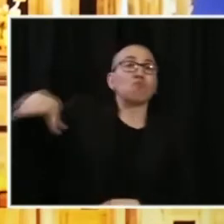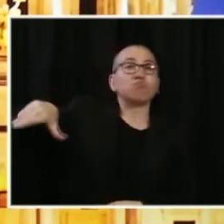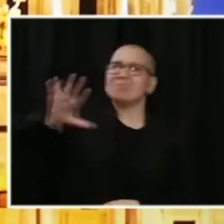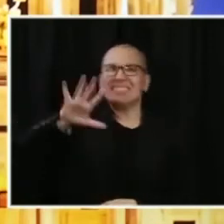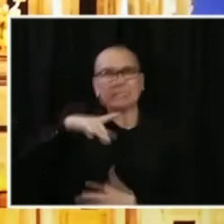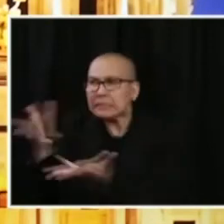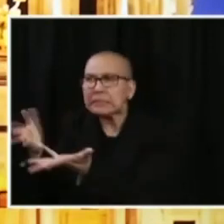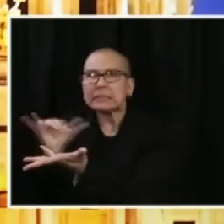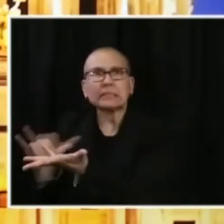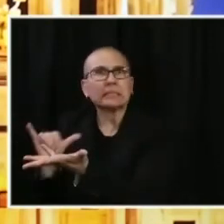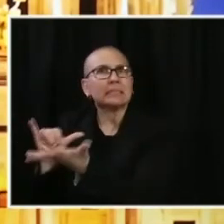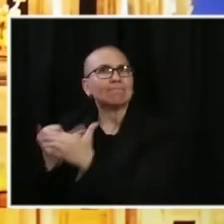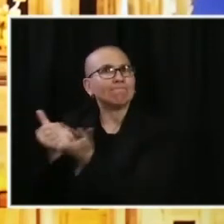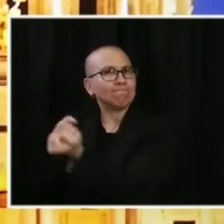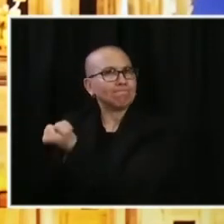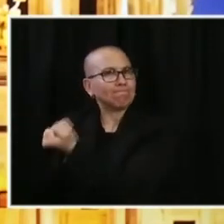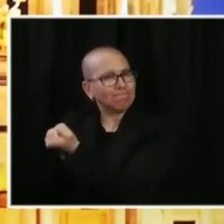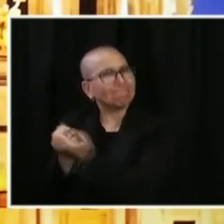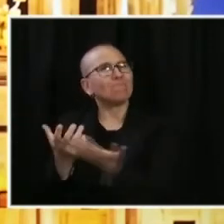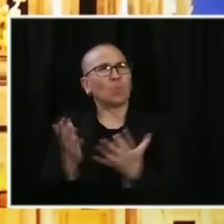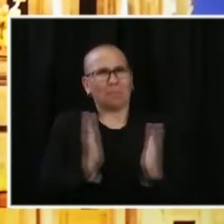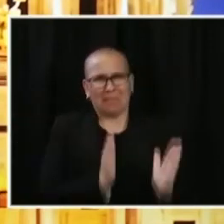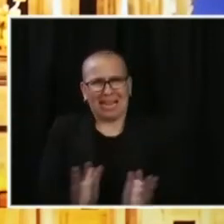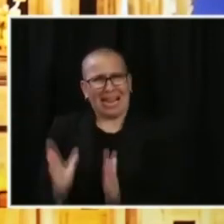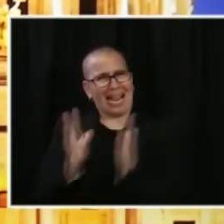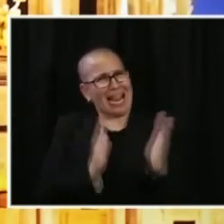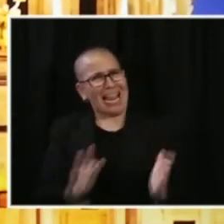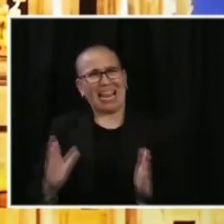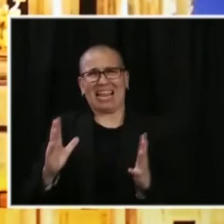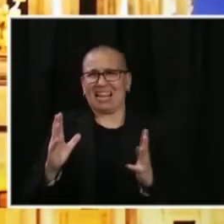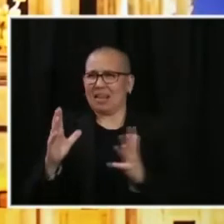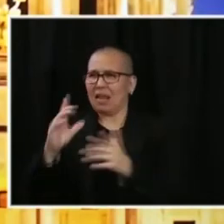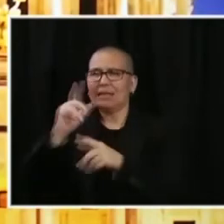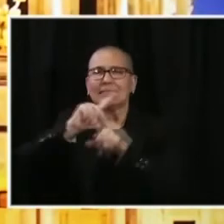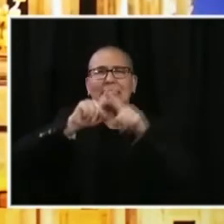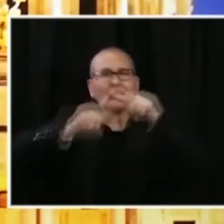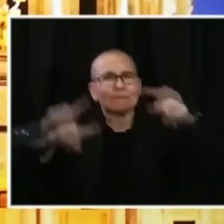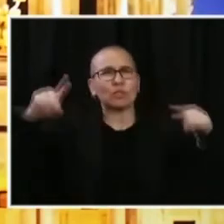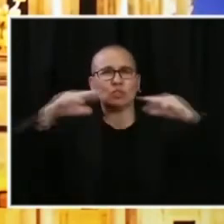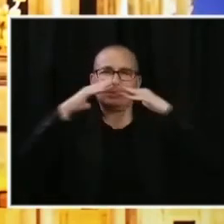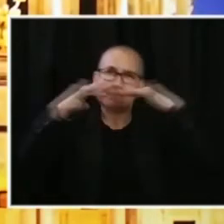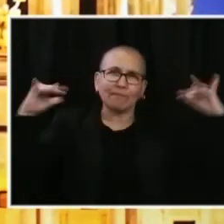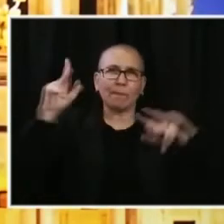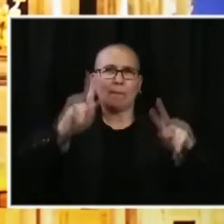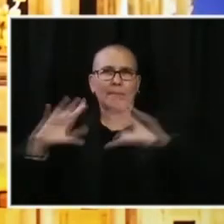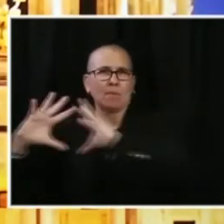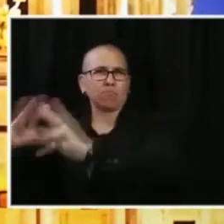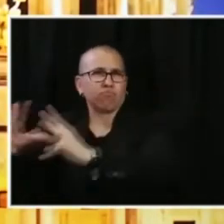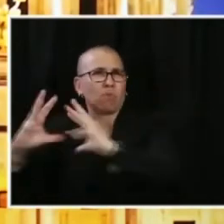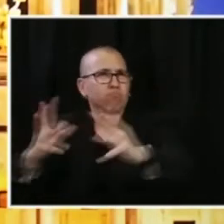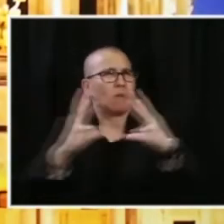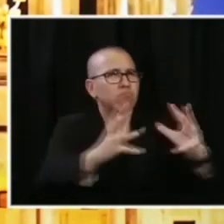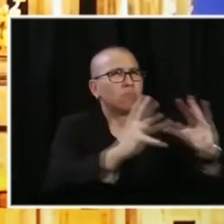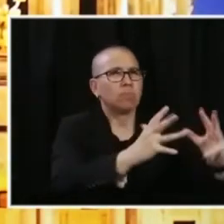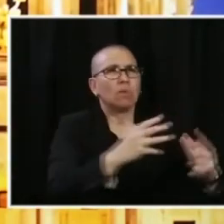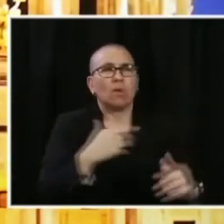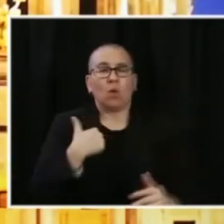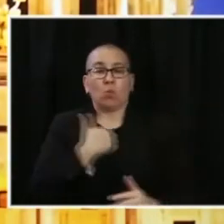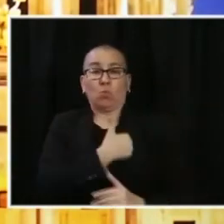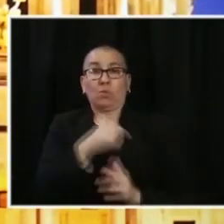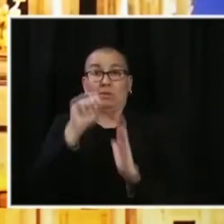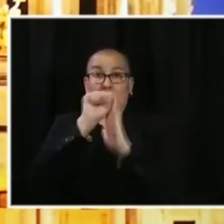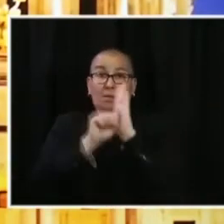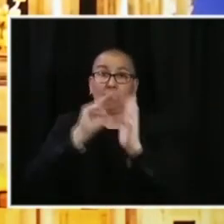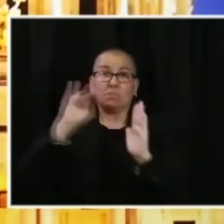chỉ thó mô sáng đây nó khó nó. Bây giờ chú đó ba là một trọng sáng chú đó tăng nó chẳng nâng nhớ hồ mình sẽ tăng nó. Là một ba trọng khỏi